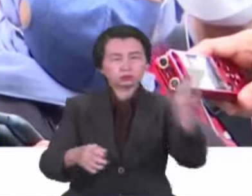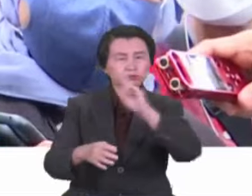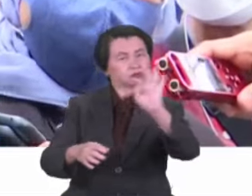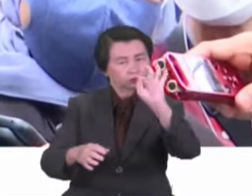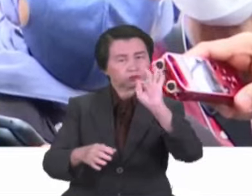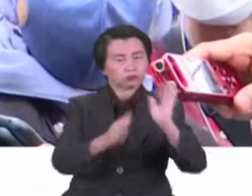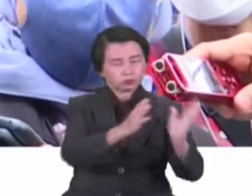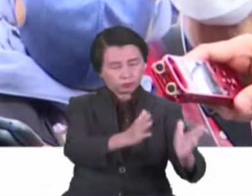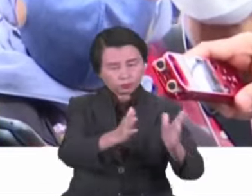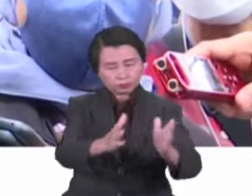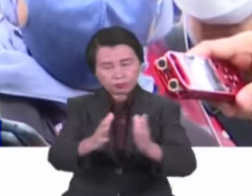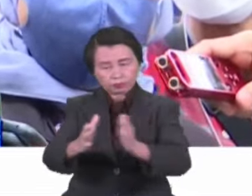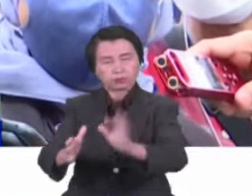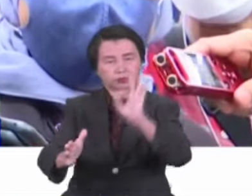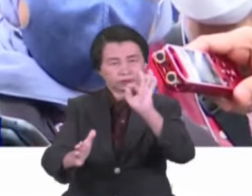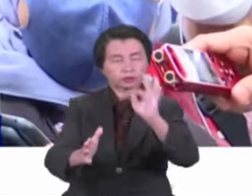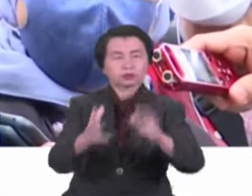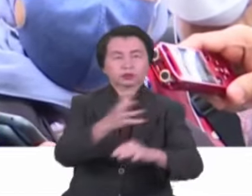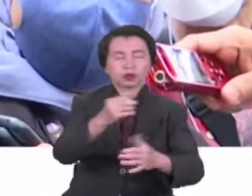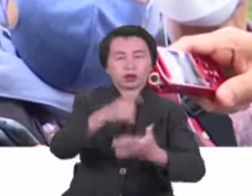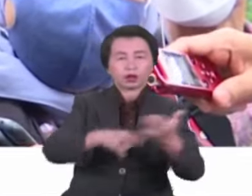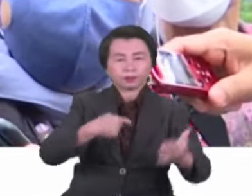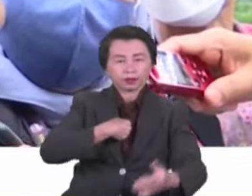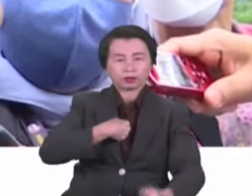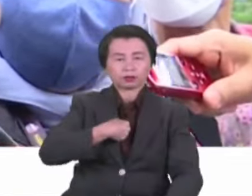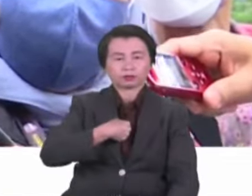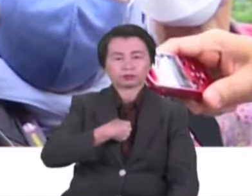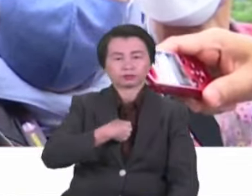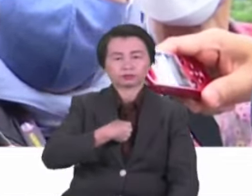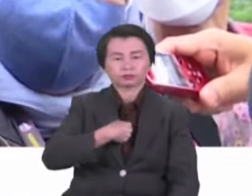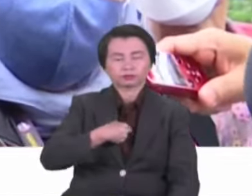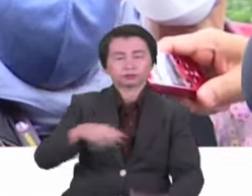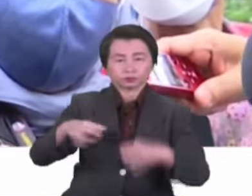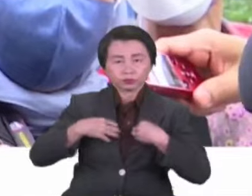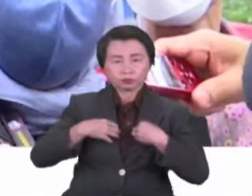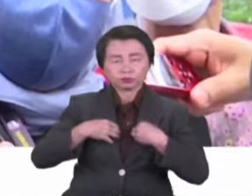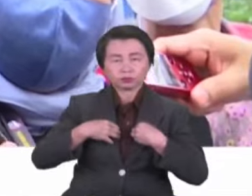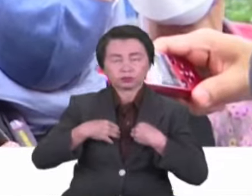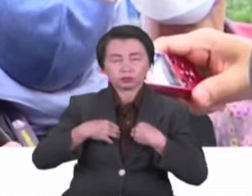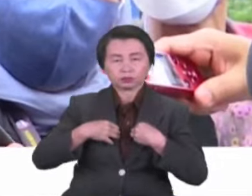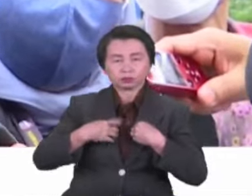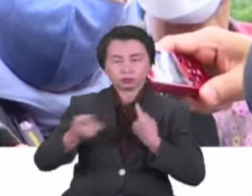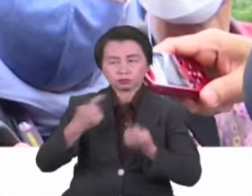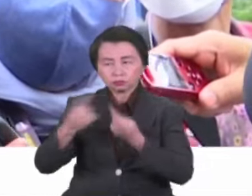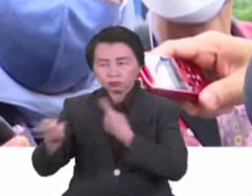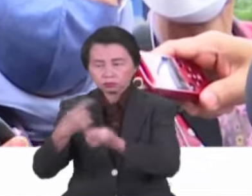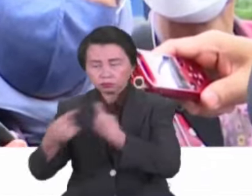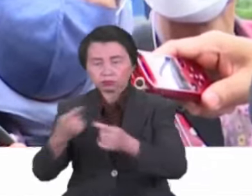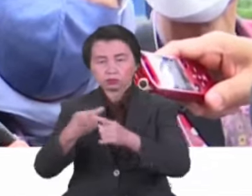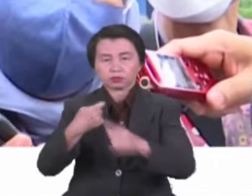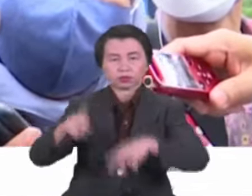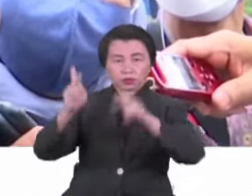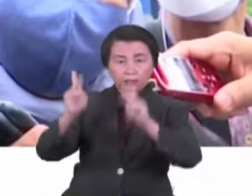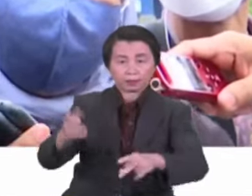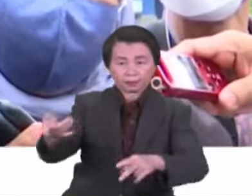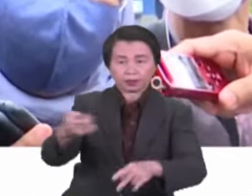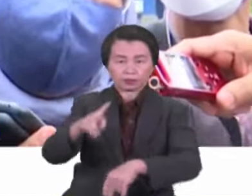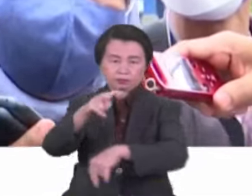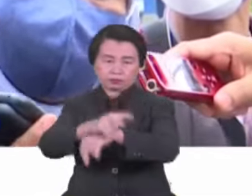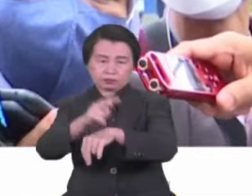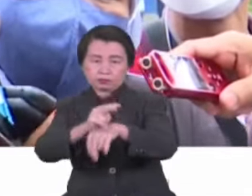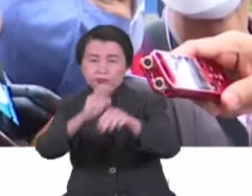keadaan teratur, dan daripada apa yang saya terima maklum balas daripada pihak